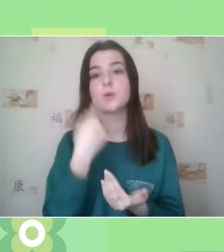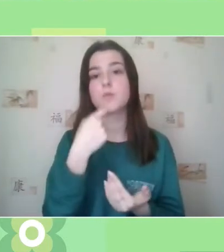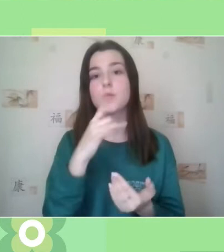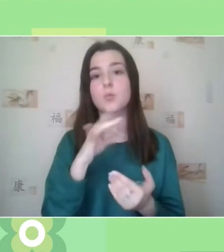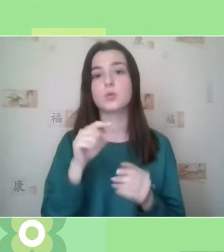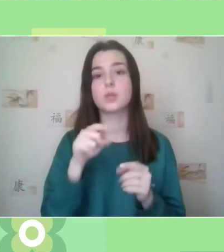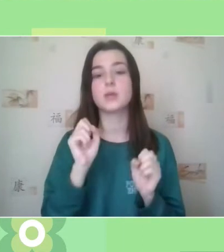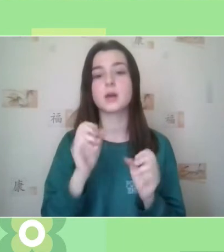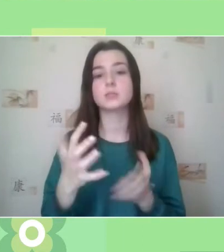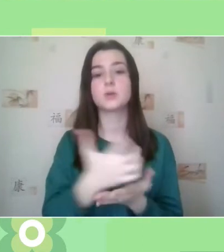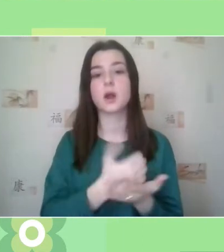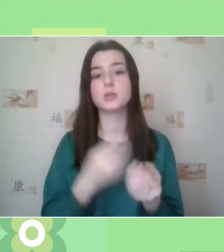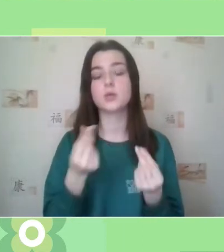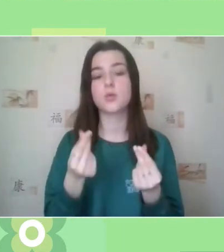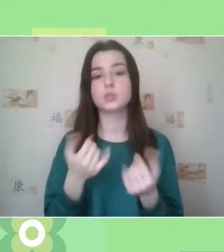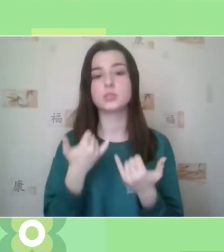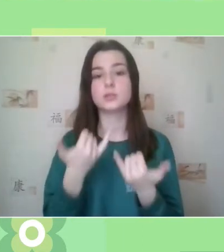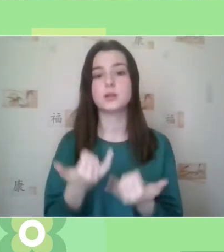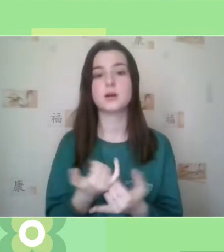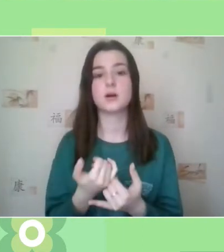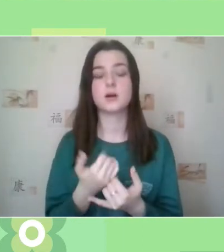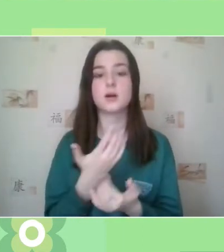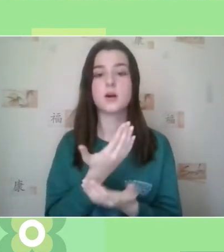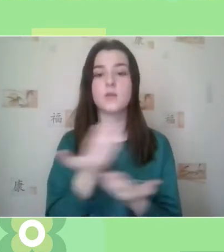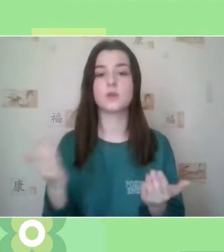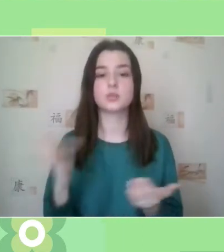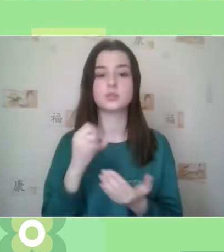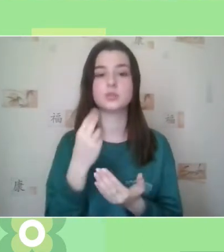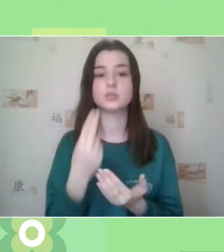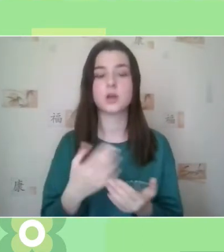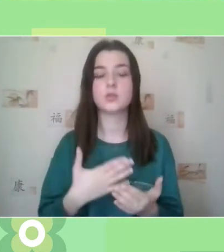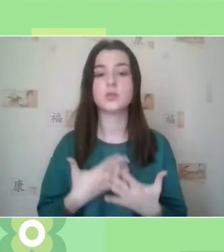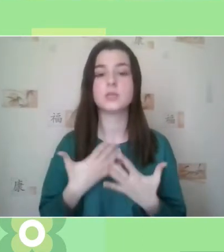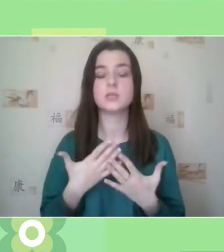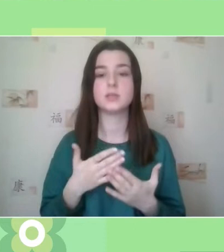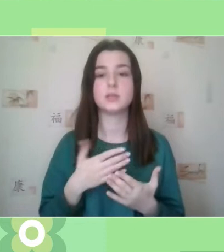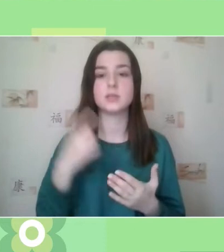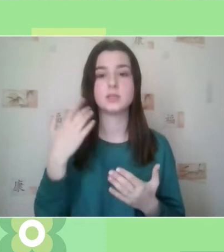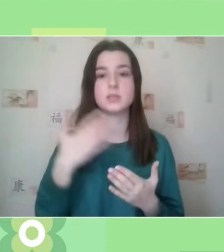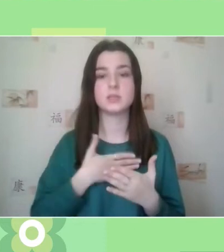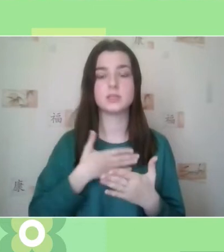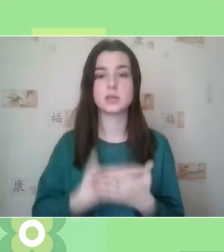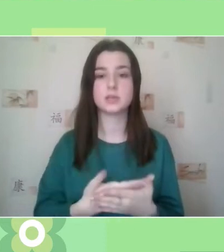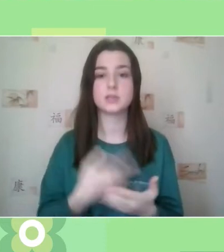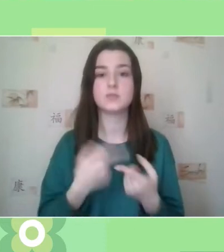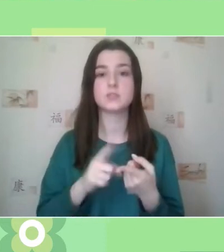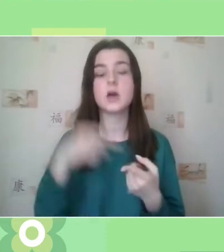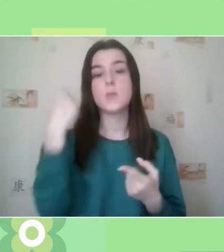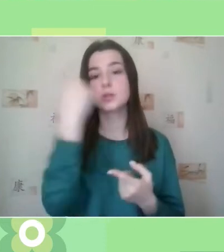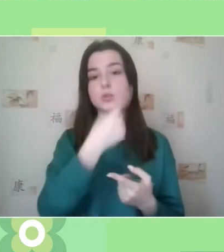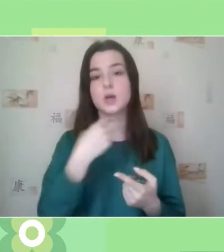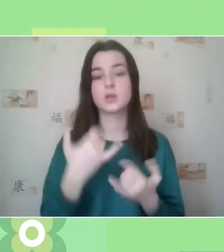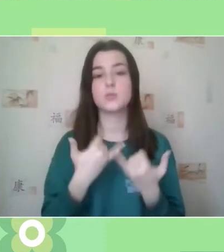збирати кошти для вашої соціальної ініціативи від людей, тобто персональні пожертви, то тут